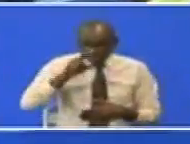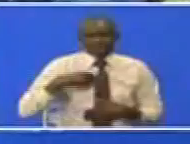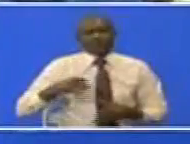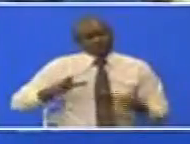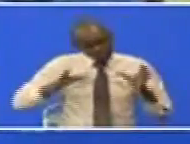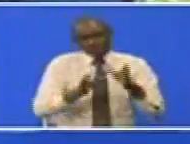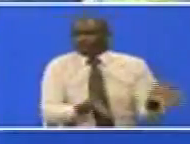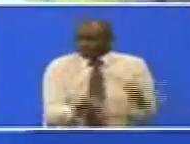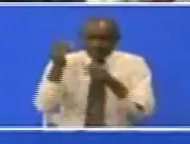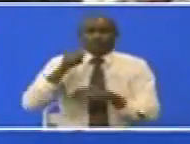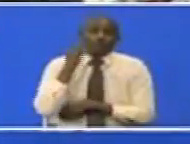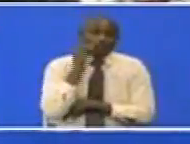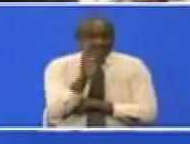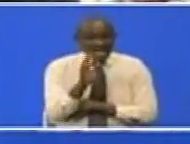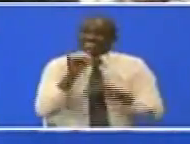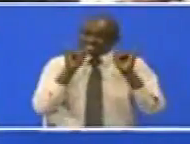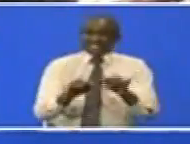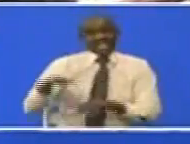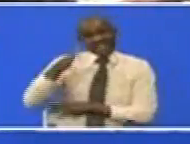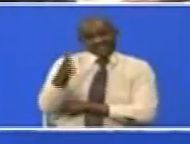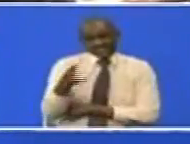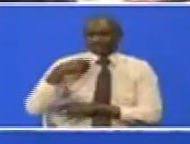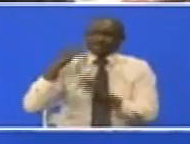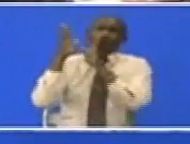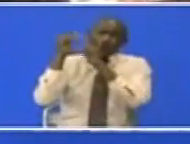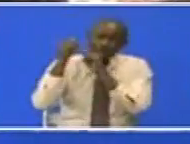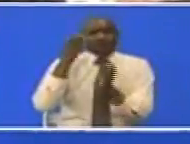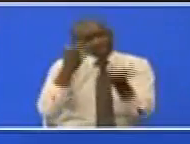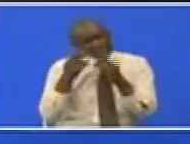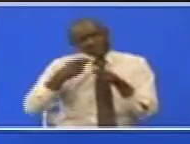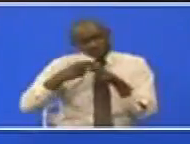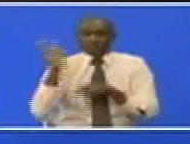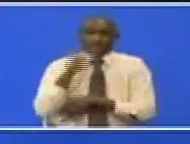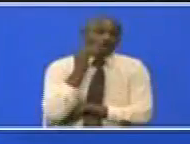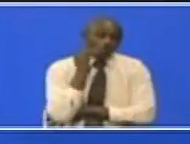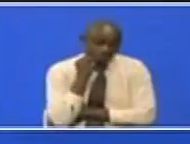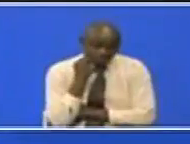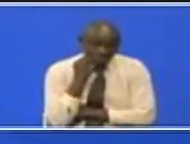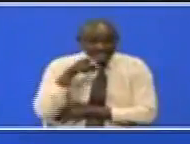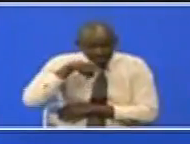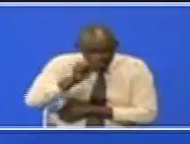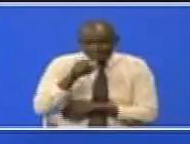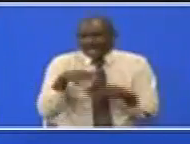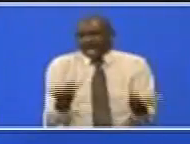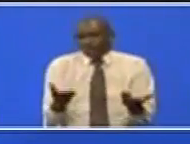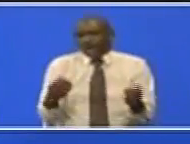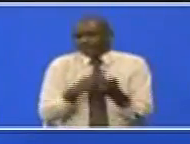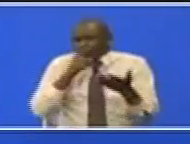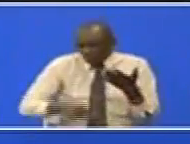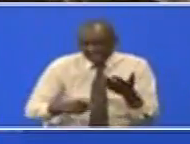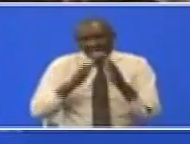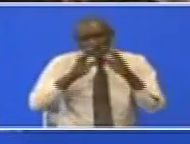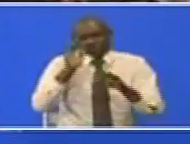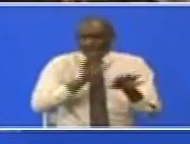kuhama makwaoamikita kambi hapa wakiwa na matumaini kuwa huenda karibuni wakarudi nyumbani wamejipata hapa baada ya makazi Yao